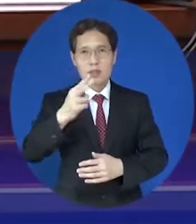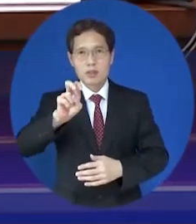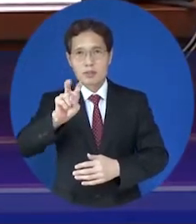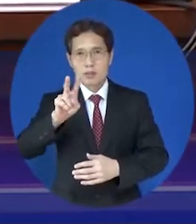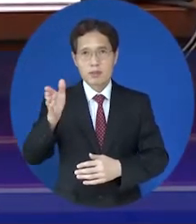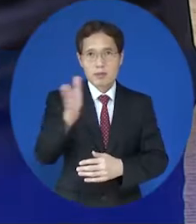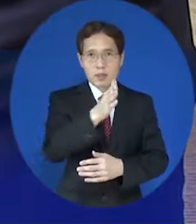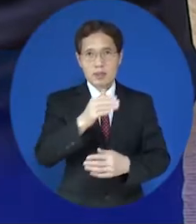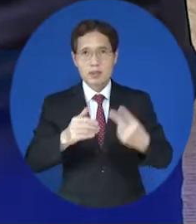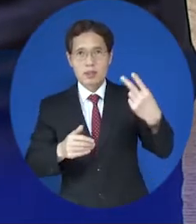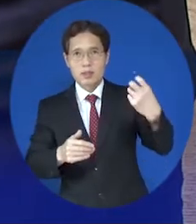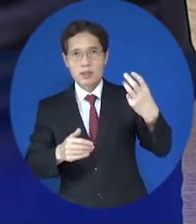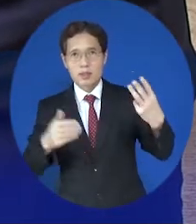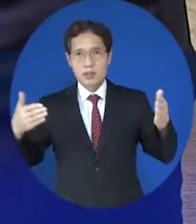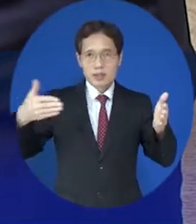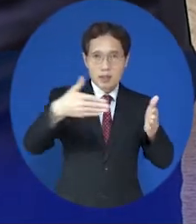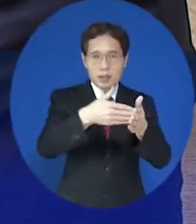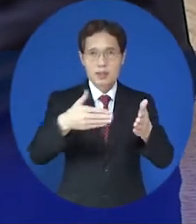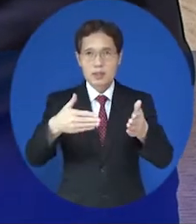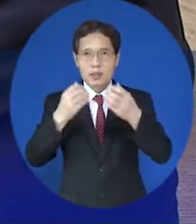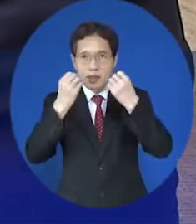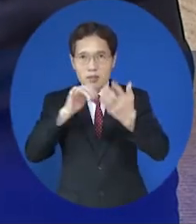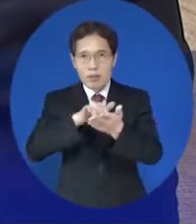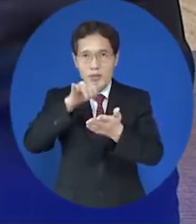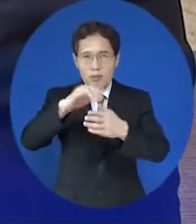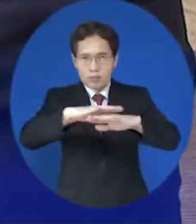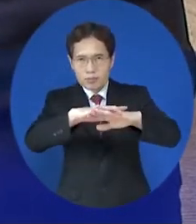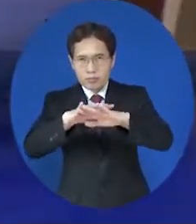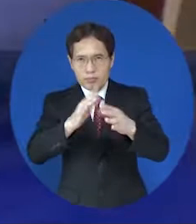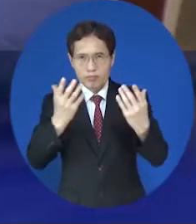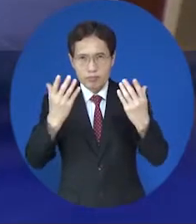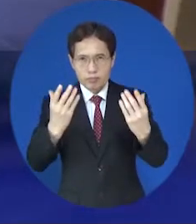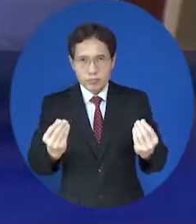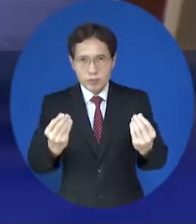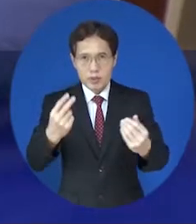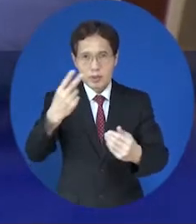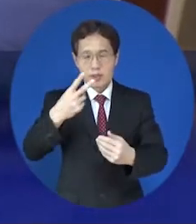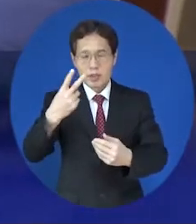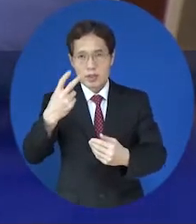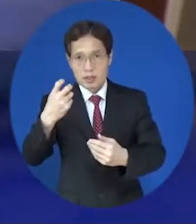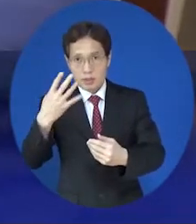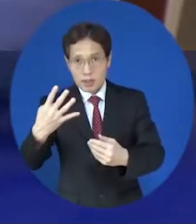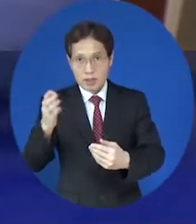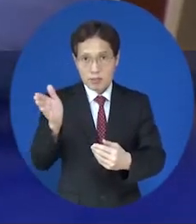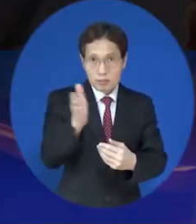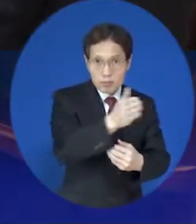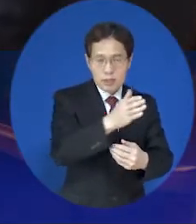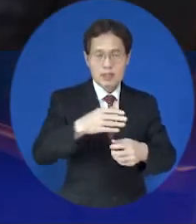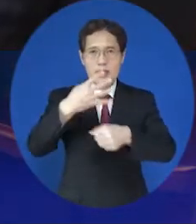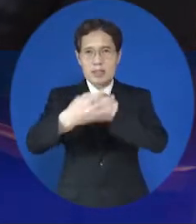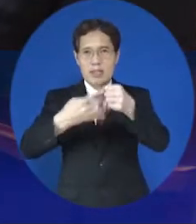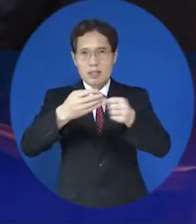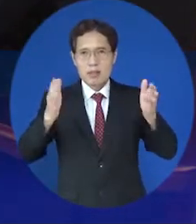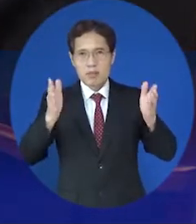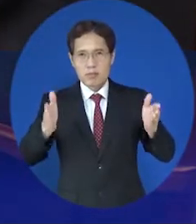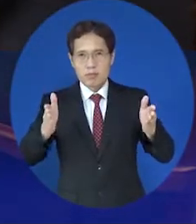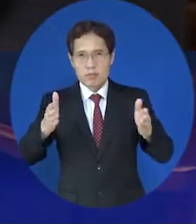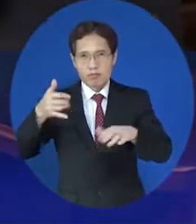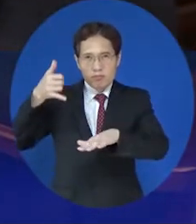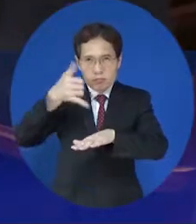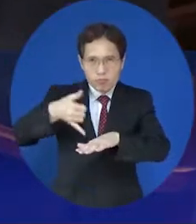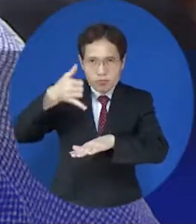부터 2023년까지 새 공항 설계가 이루어 지면 2024년 부터 4년간 공사후